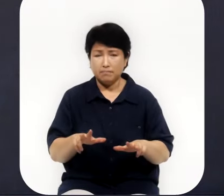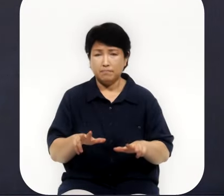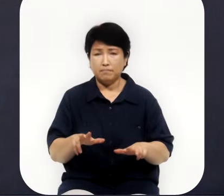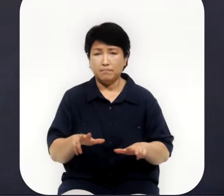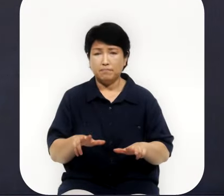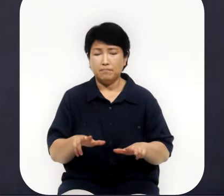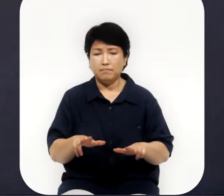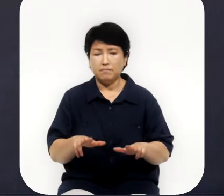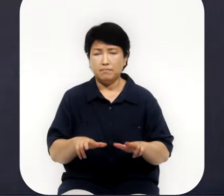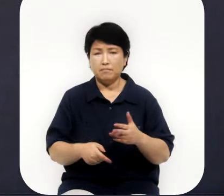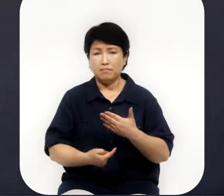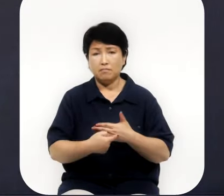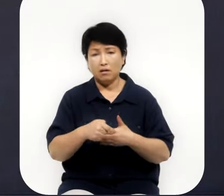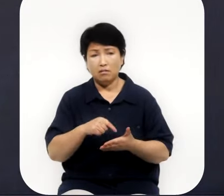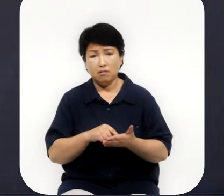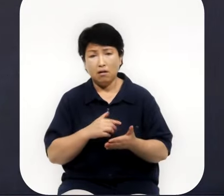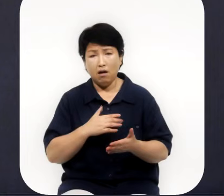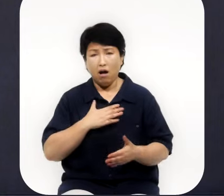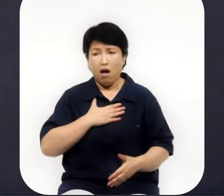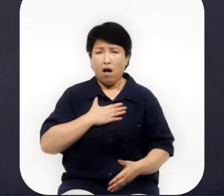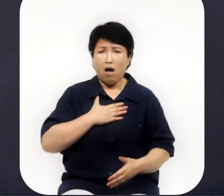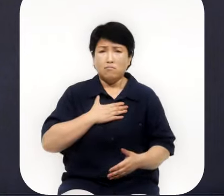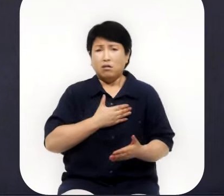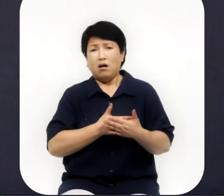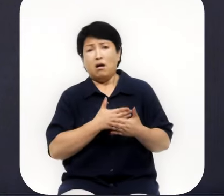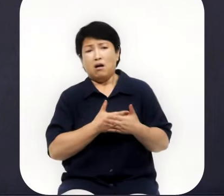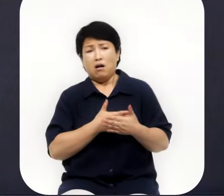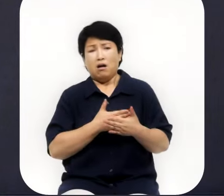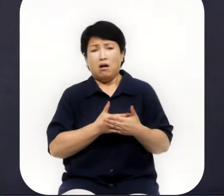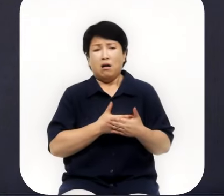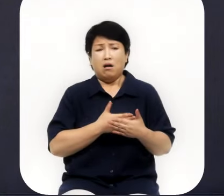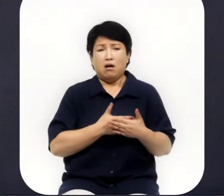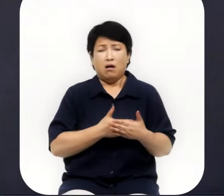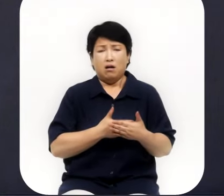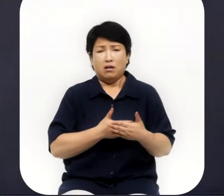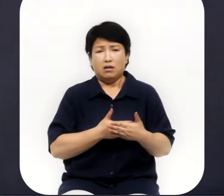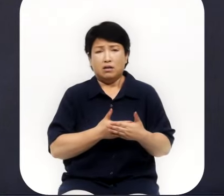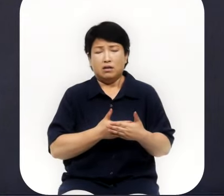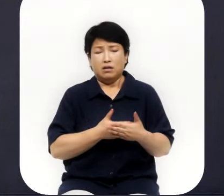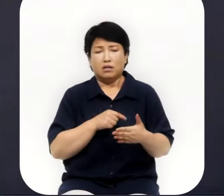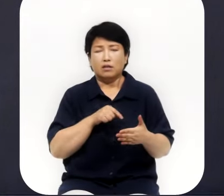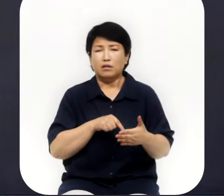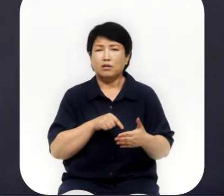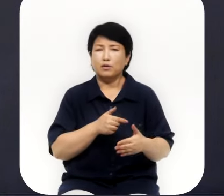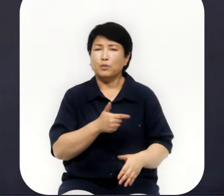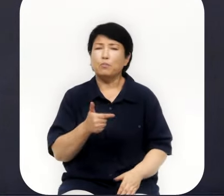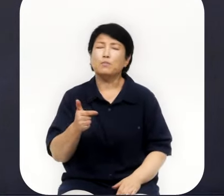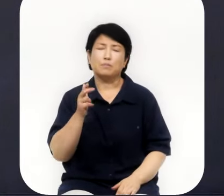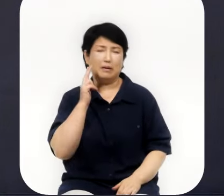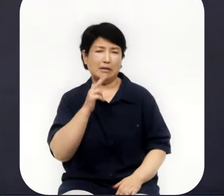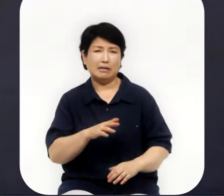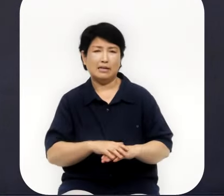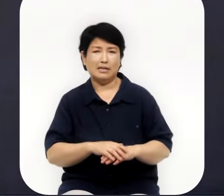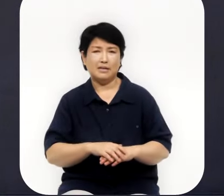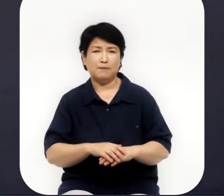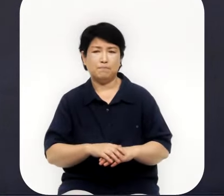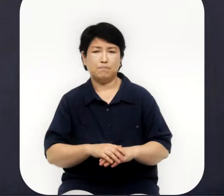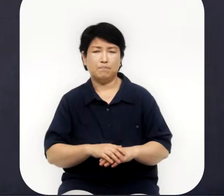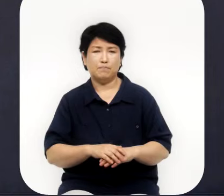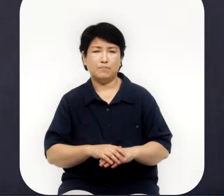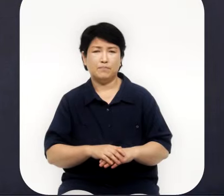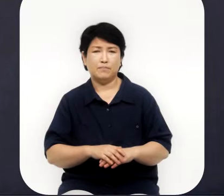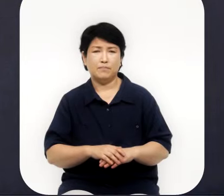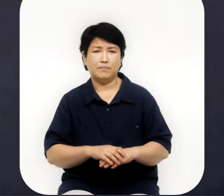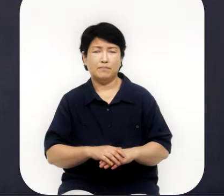당장 불안 심리가 막 불안해지는 거 이거는 아니라는 게또 극단이라는 거예요. 해도